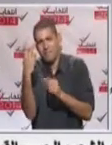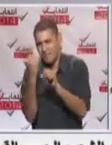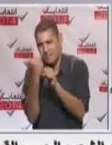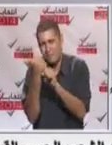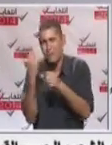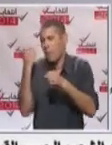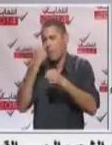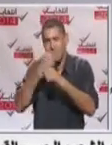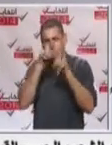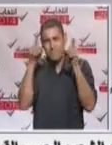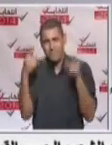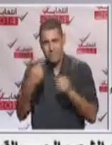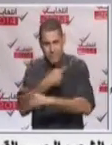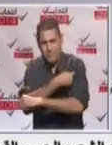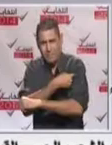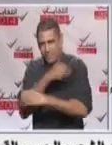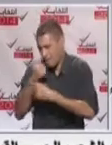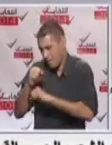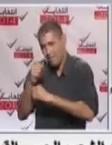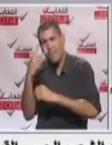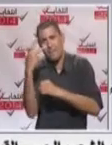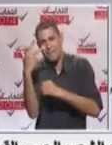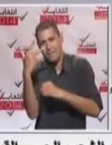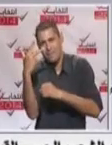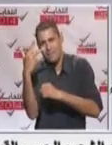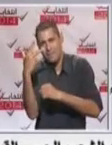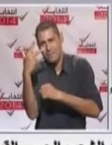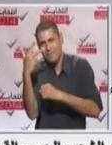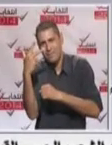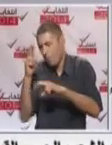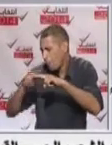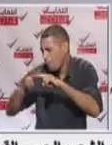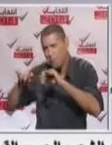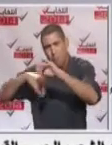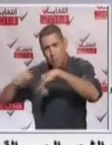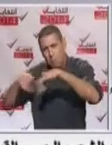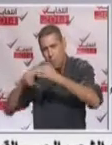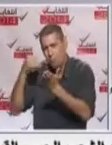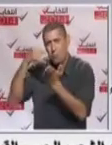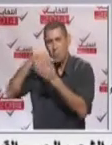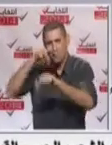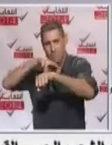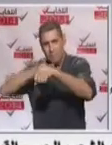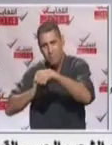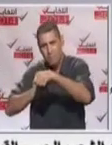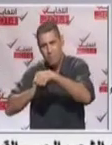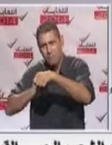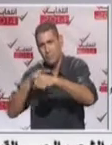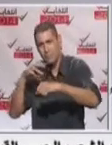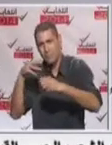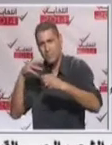إحداث مستشفى جامعي بولاية القيروان، ثالثا تحسين البنية التحتية بولاية القيروان وخاصة